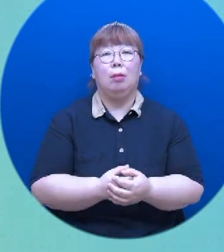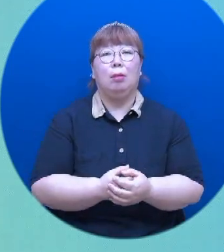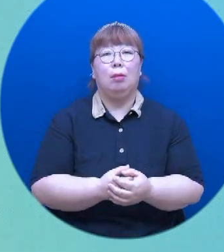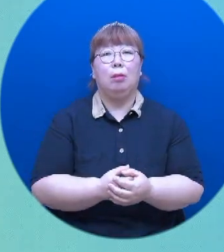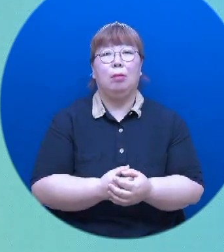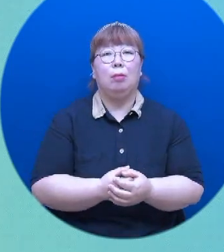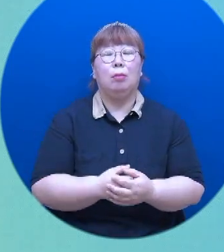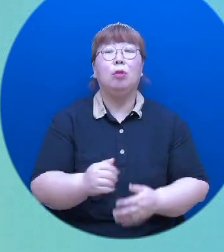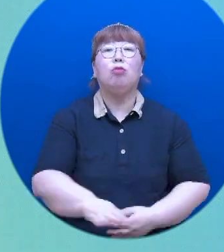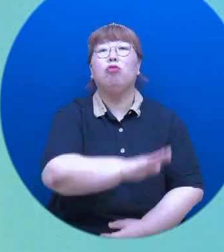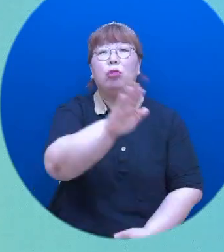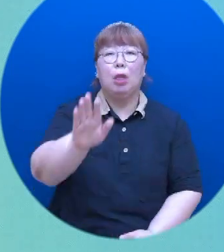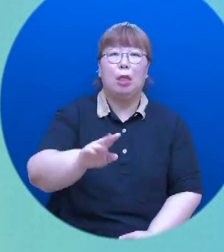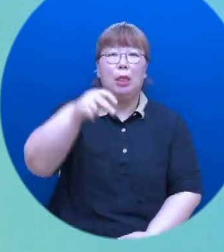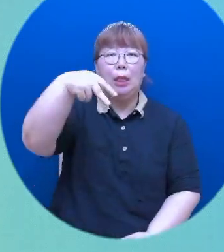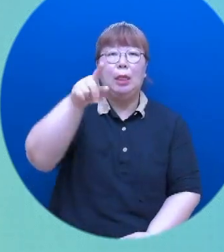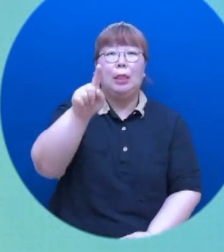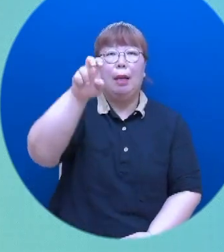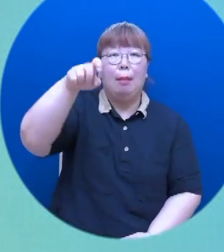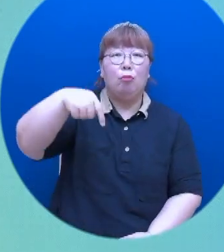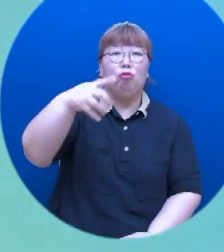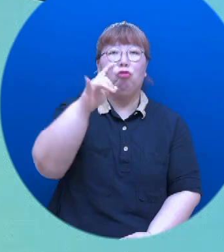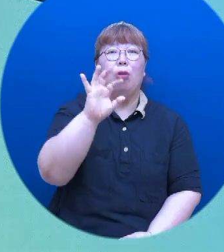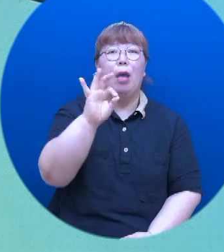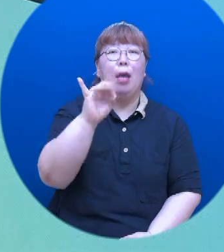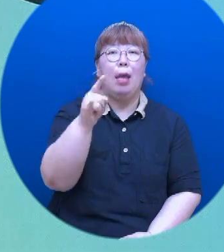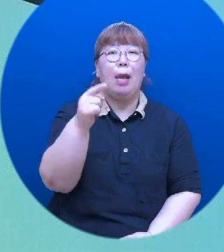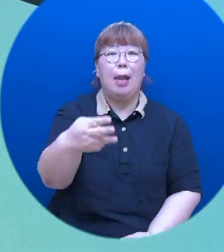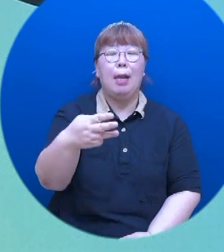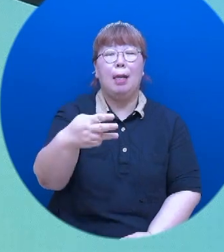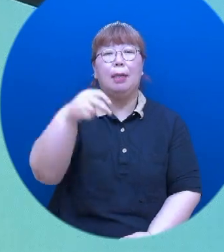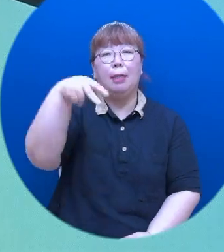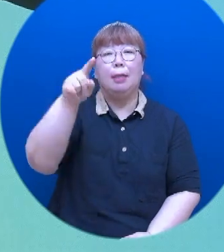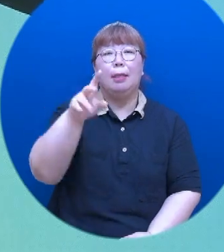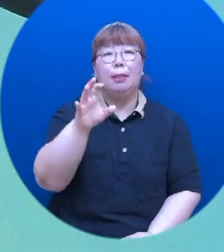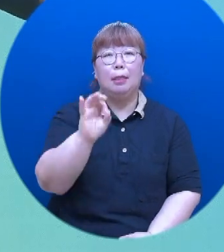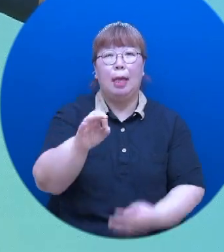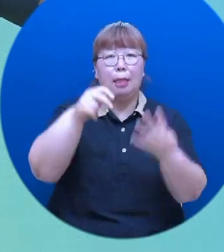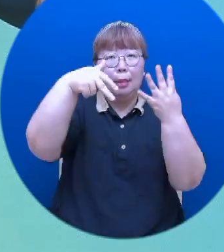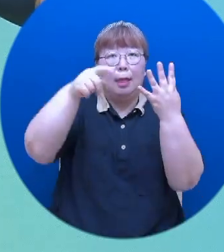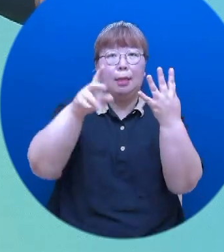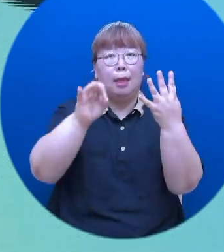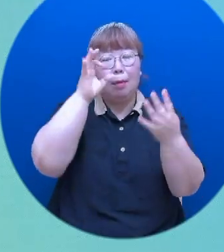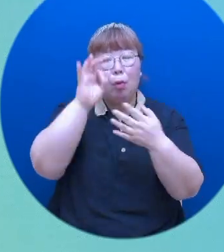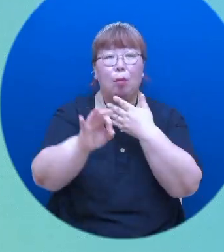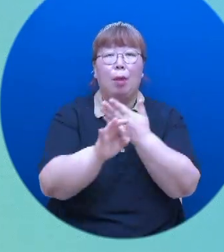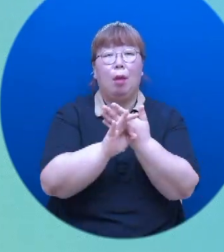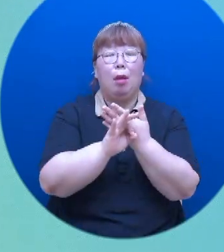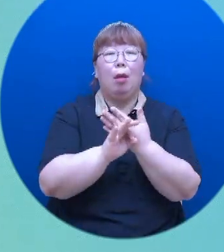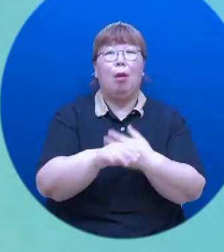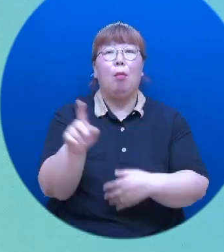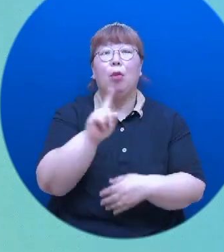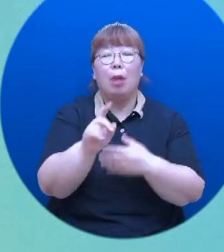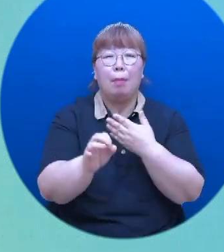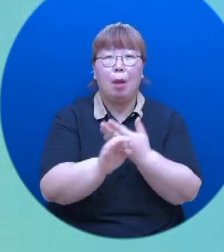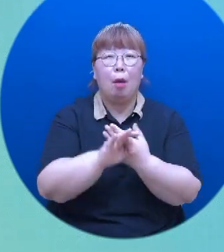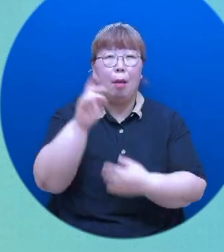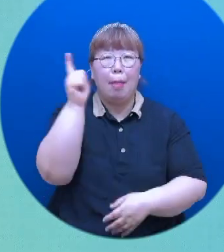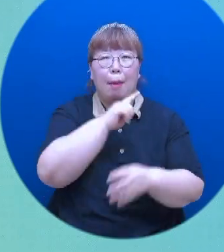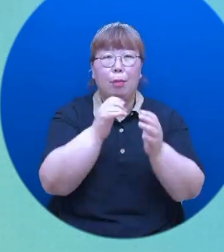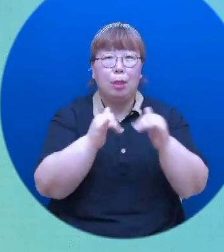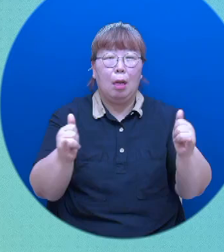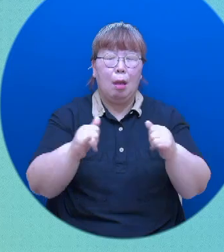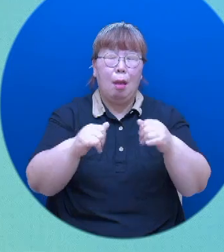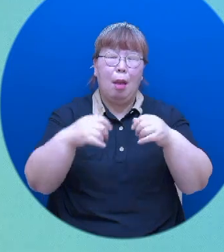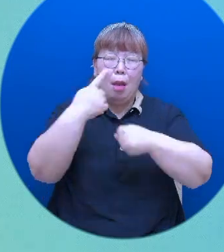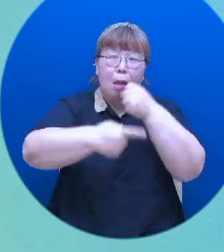우리는 사무엘상 4장에서 이 사실을 봅니다. 엘리 제사장 때에 블레셋 사람들이 매해마다